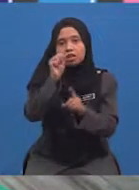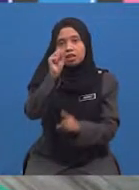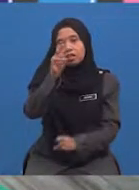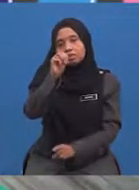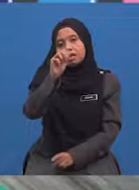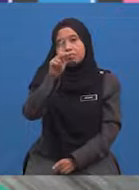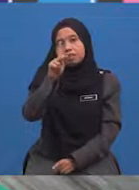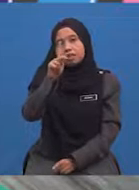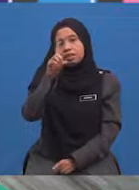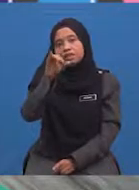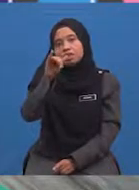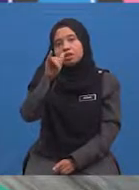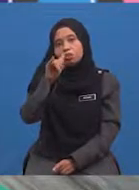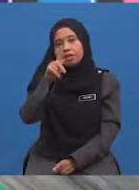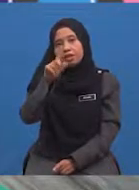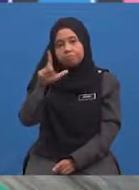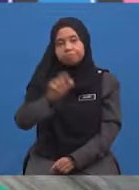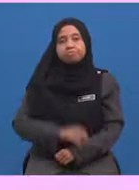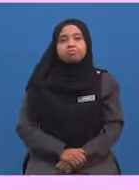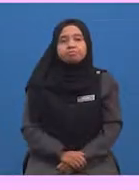Yaakob Latif, Kuala Lumpur.